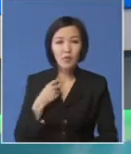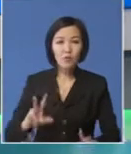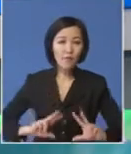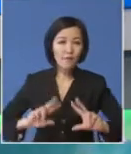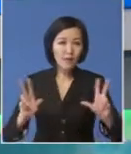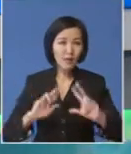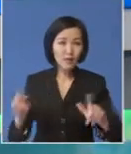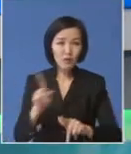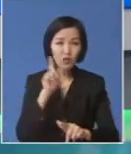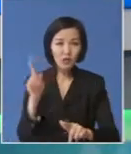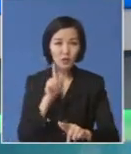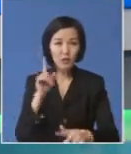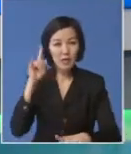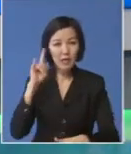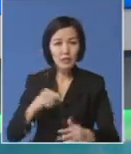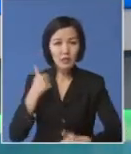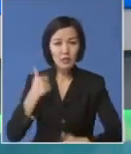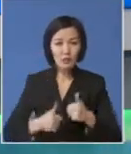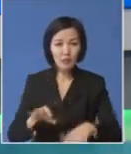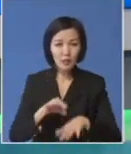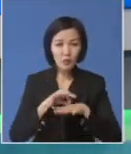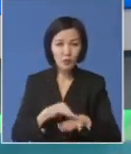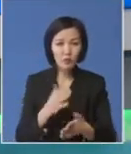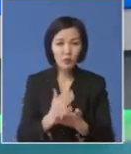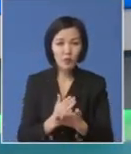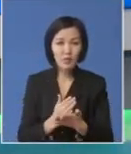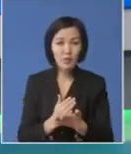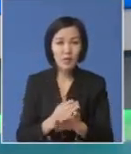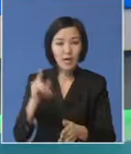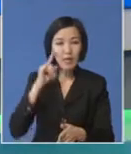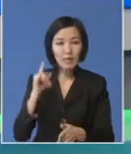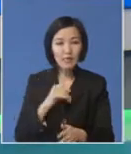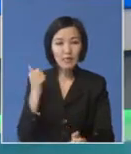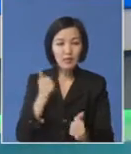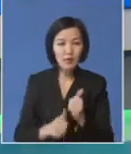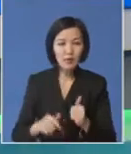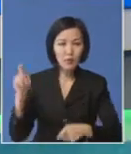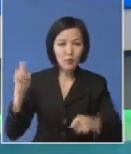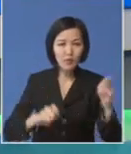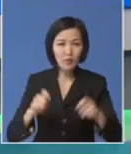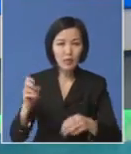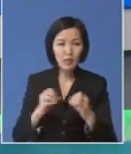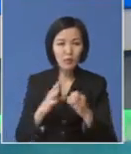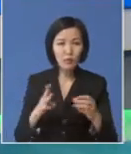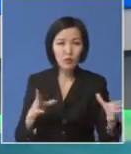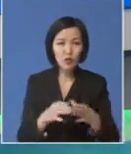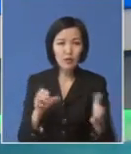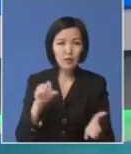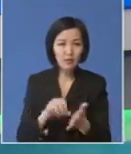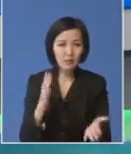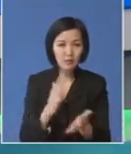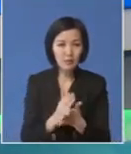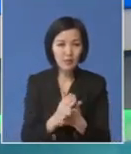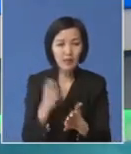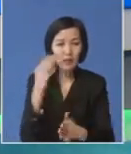Талдықорғанда волейболдан жасөспірімдер арасында Қазақстан чемпионаты өтіп жатыр. Бұл біріншілікте еліміздің әр өңірінен келген 13 команда өзара мықтыны анықтайды.